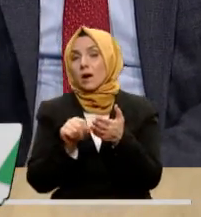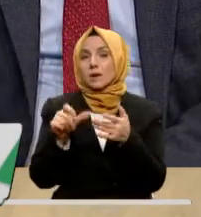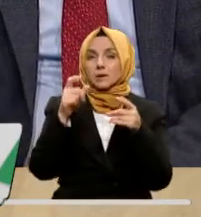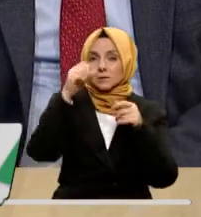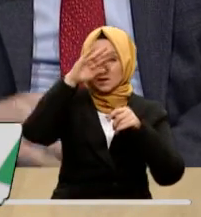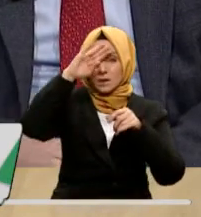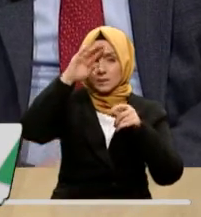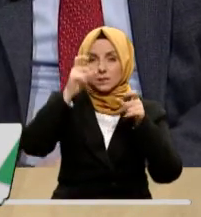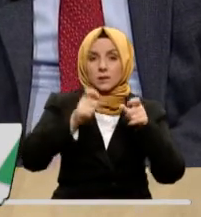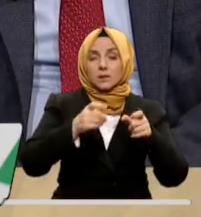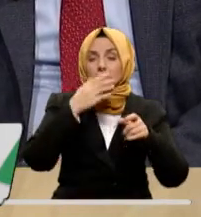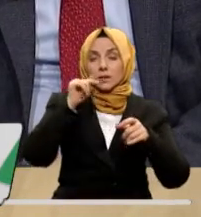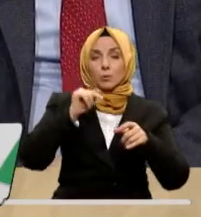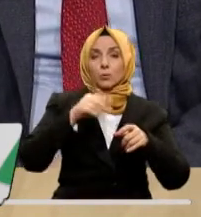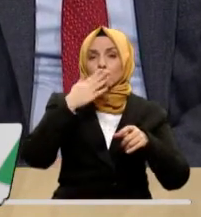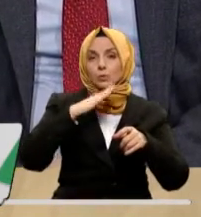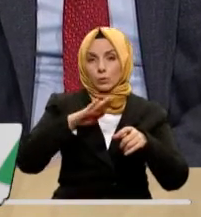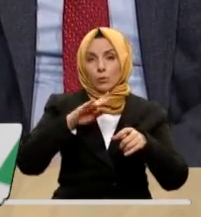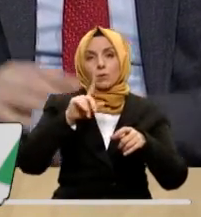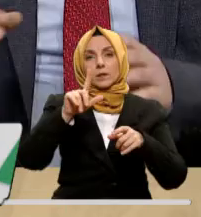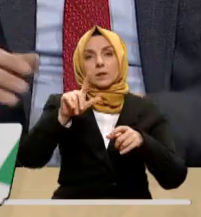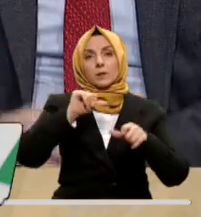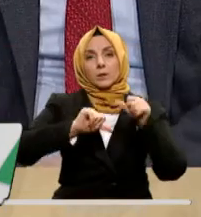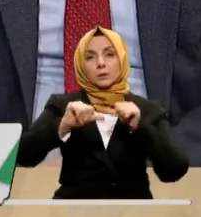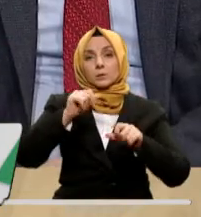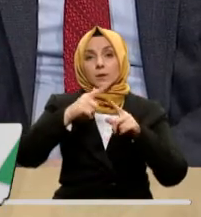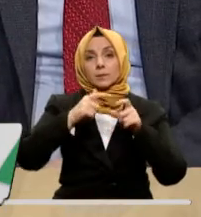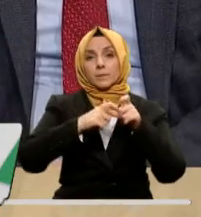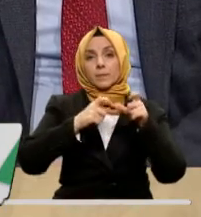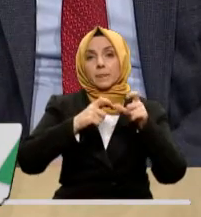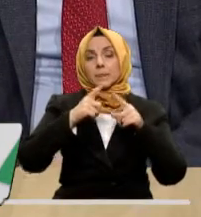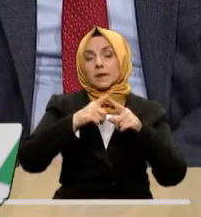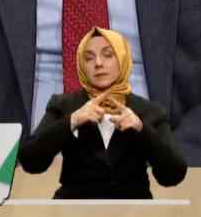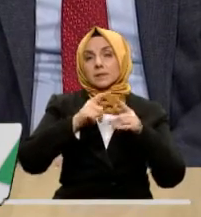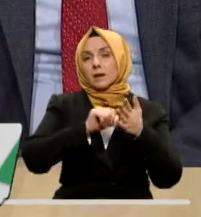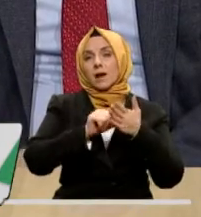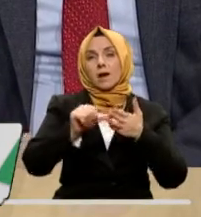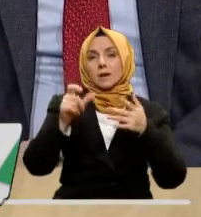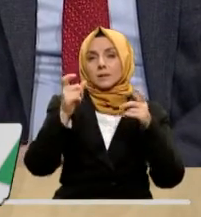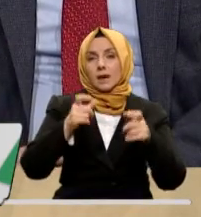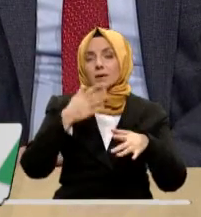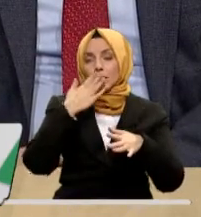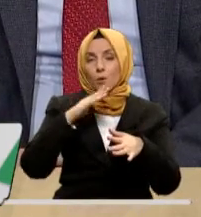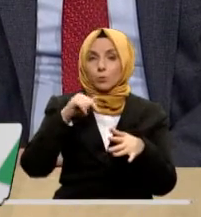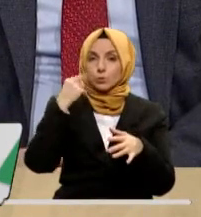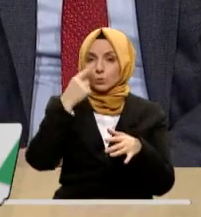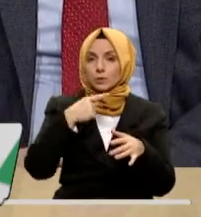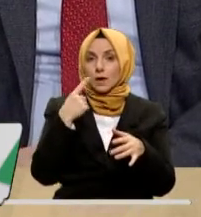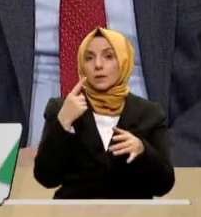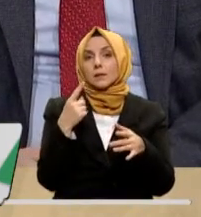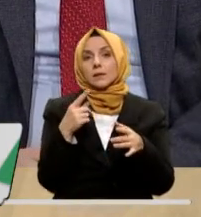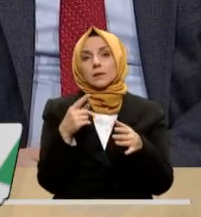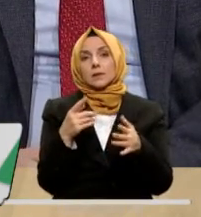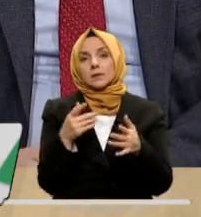en önemlisi de laboratuvar testleri bahsettiğim şekilde bunları Merkezi şekilde yapılması gerekiyor dolayısıyla vatandaşlarımızı